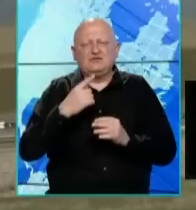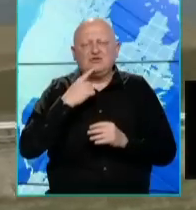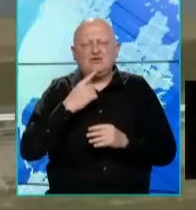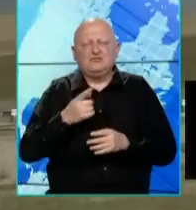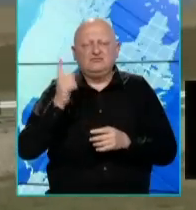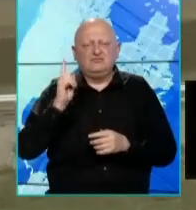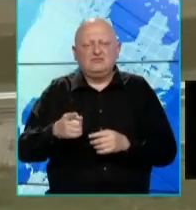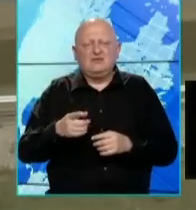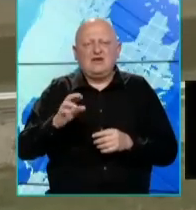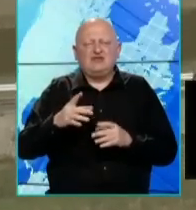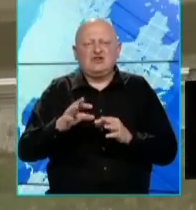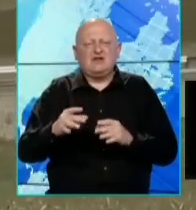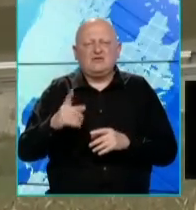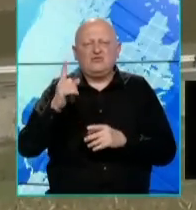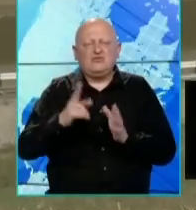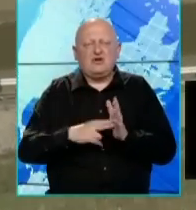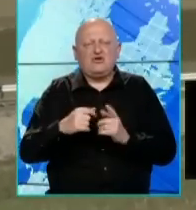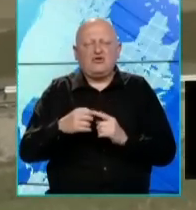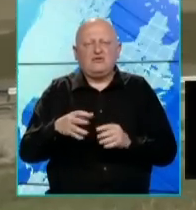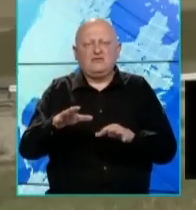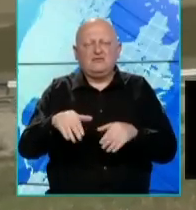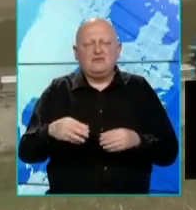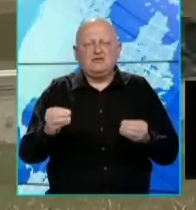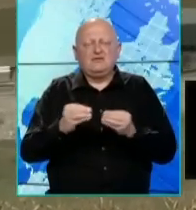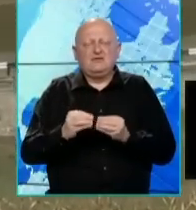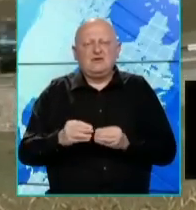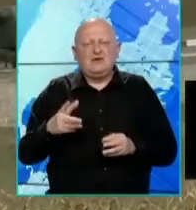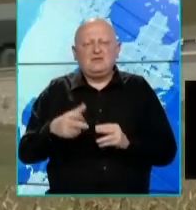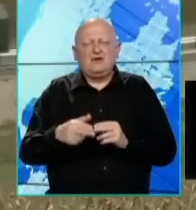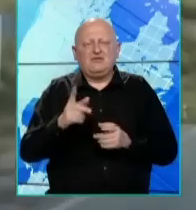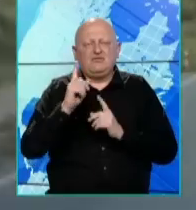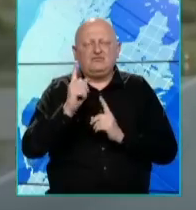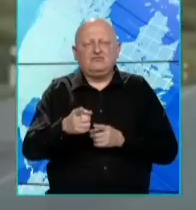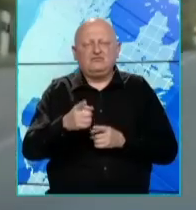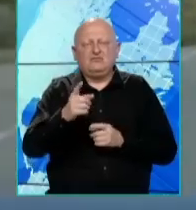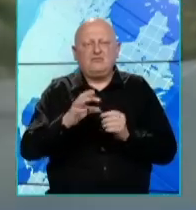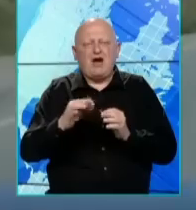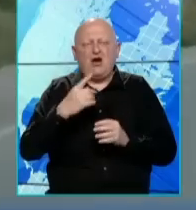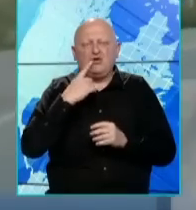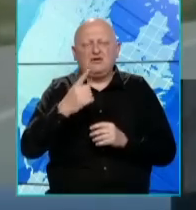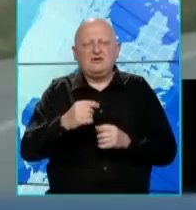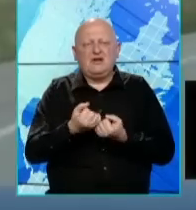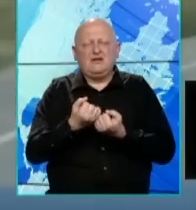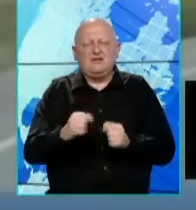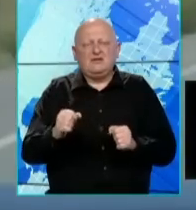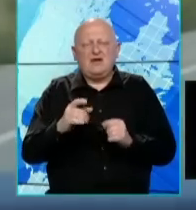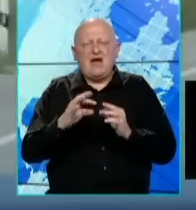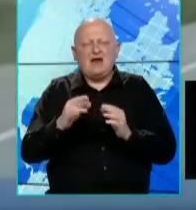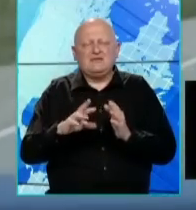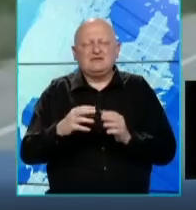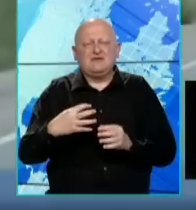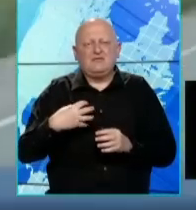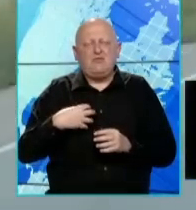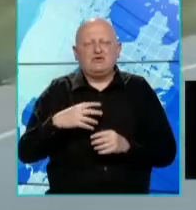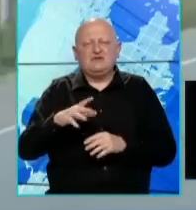je prisilila etničke Armene u Nagorno-Karabahu da prihvate sporazum o prekidu vatre, iz Bakua navode da će amnestirati armenske borce